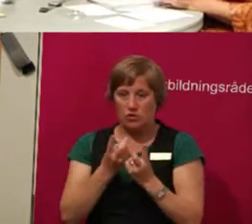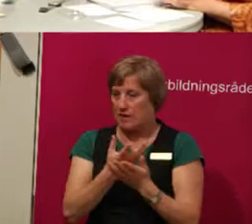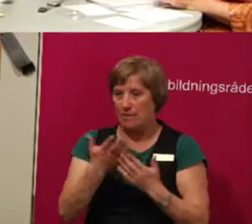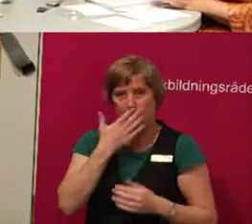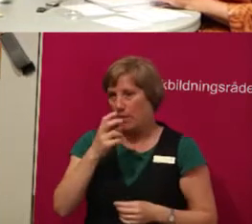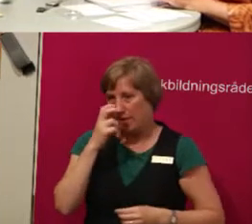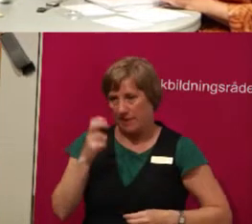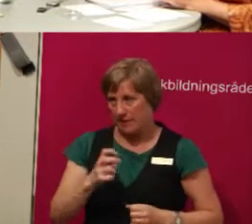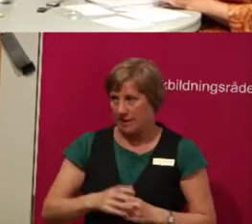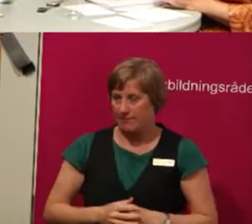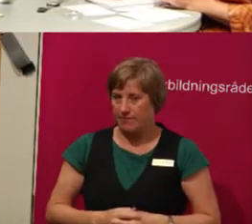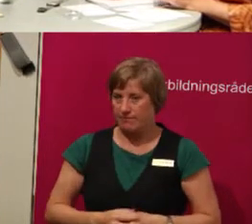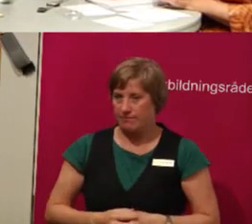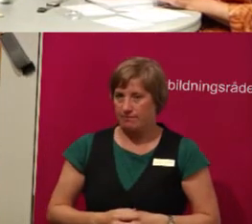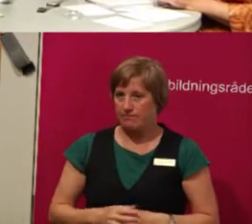Torsten.